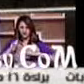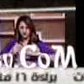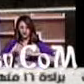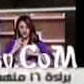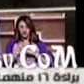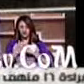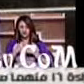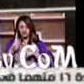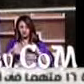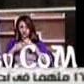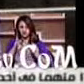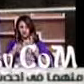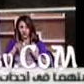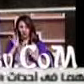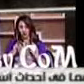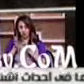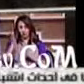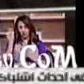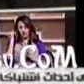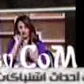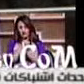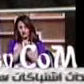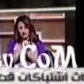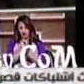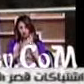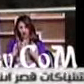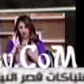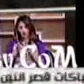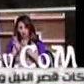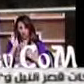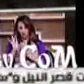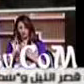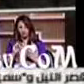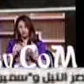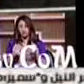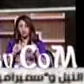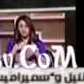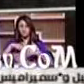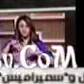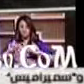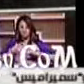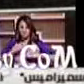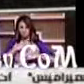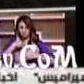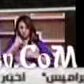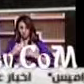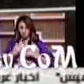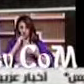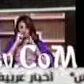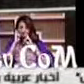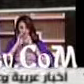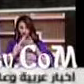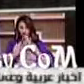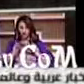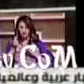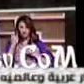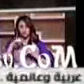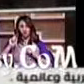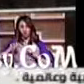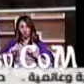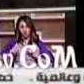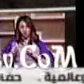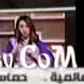الهروب المساجين من سجن واد المطرون واللي بعد انتهاء المرافعه حجز القضيه ل